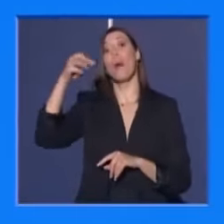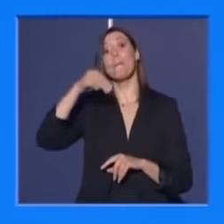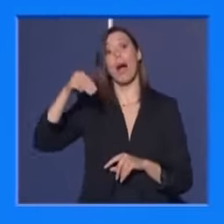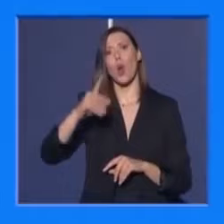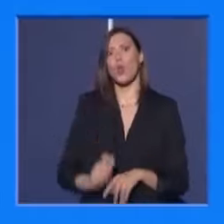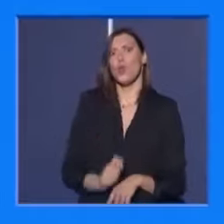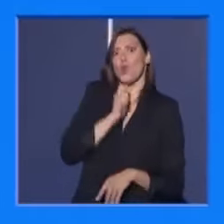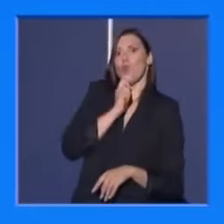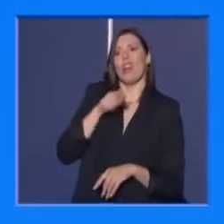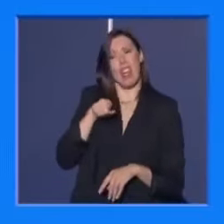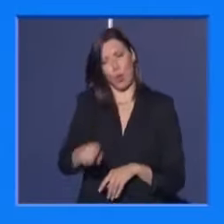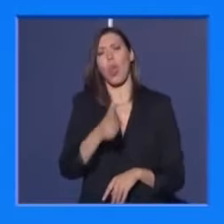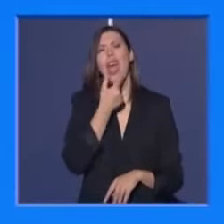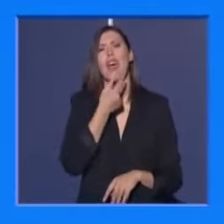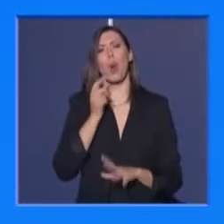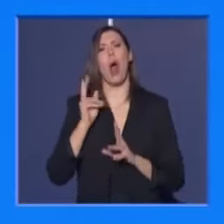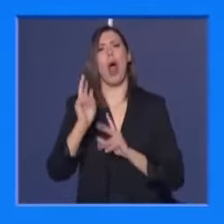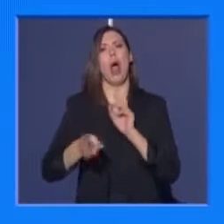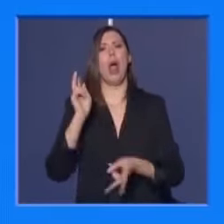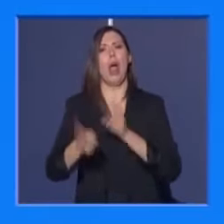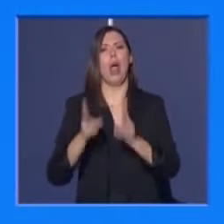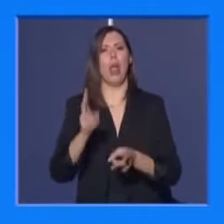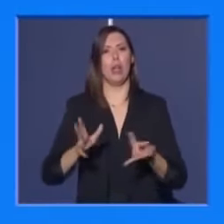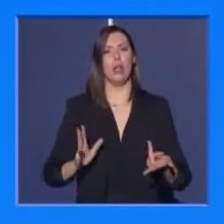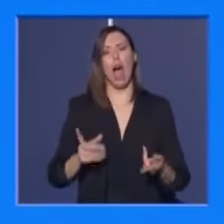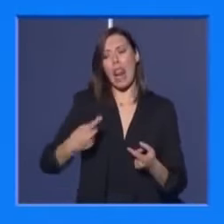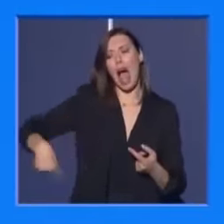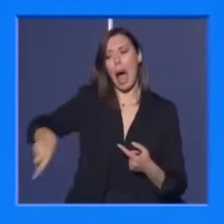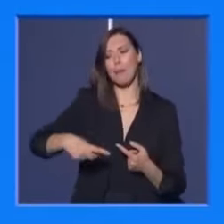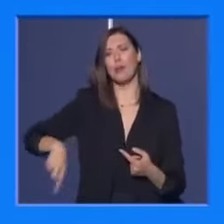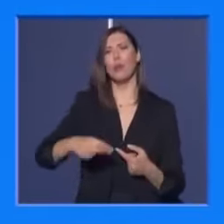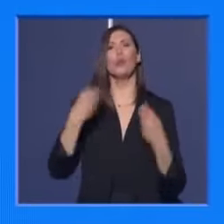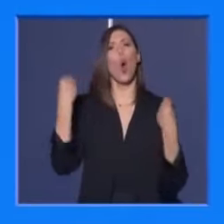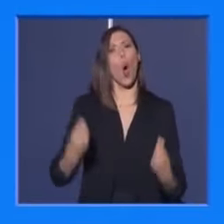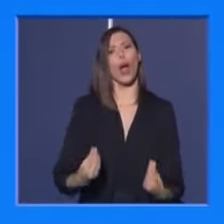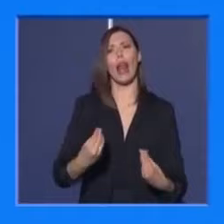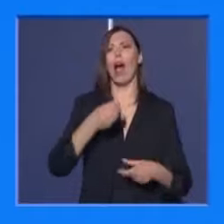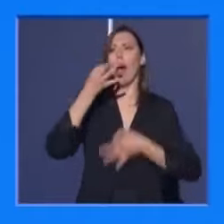τους ακούτε λοιπόν. Μην περιμένετε καλή κουβέντα από αυτούς. Σε παραζάλι βρίσκονται.